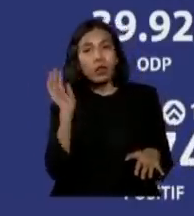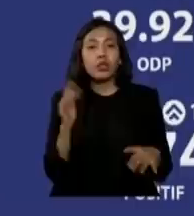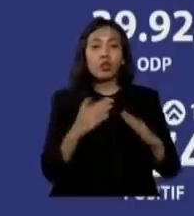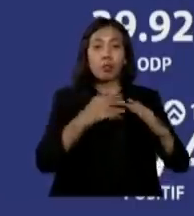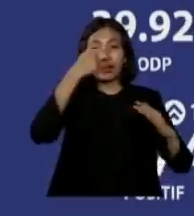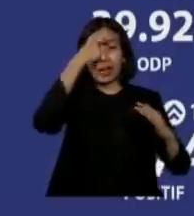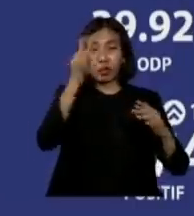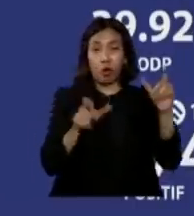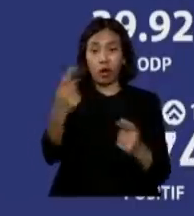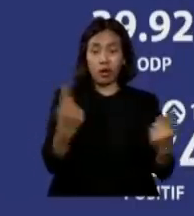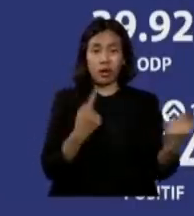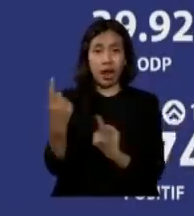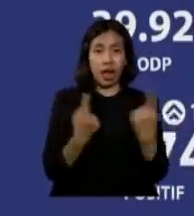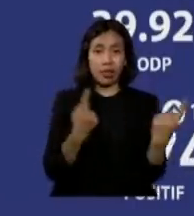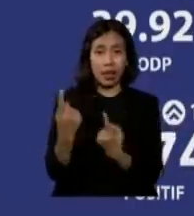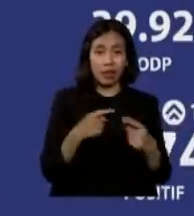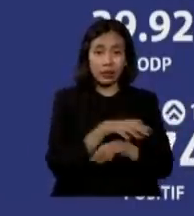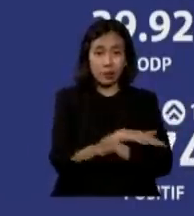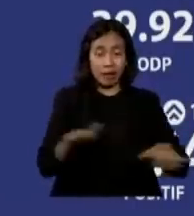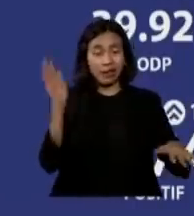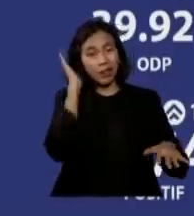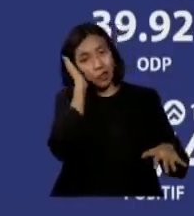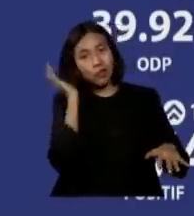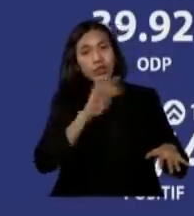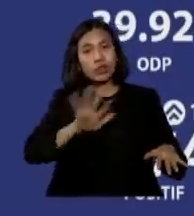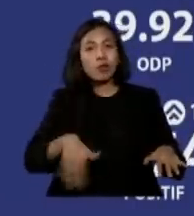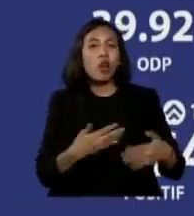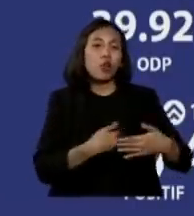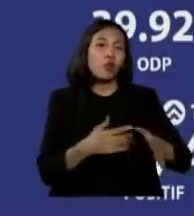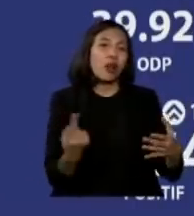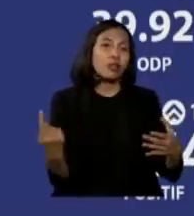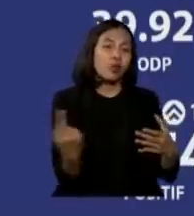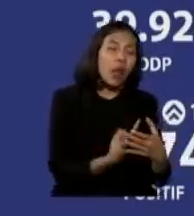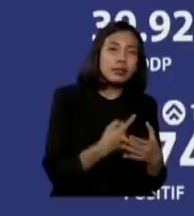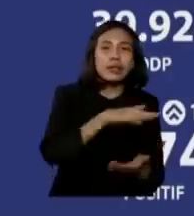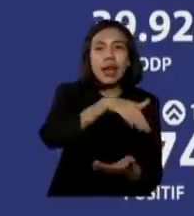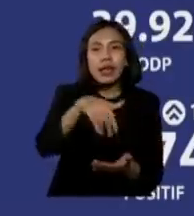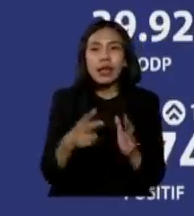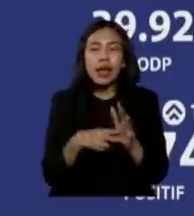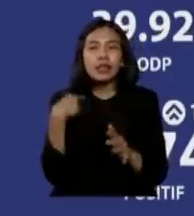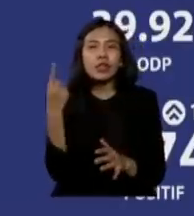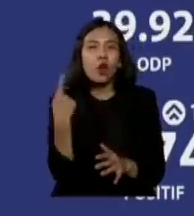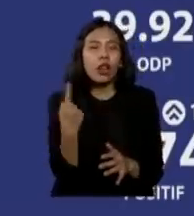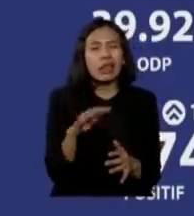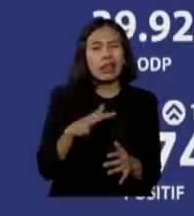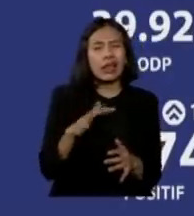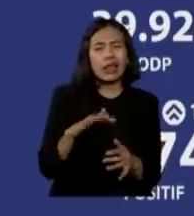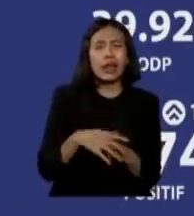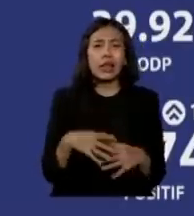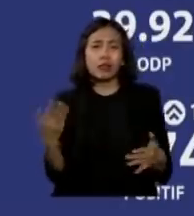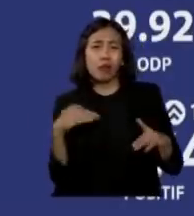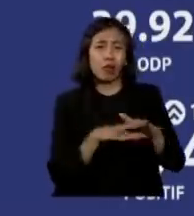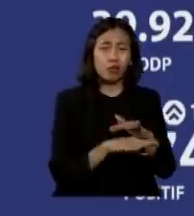hunian Rumah Sakit tempat tidur tingkat hunian tempat tidur isolasi secara nasional baru terisi